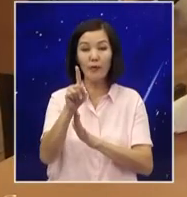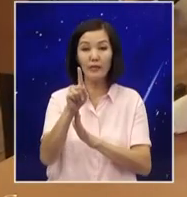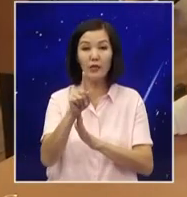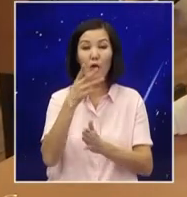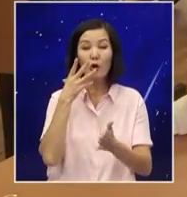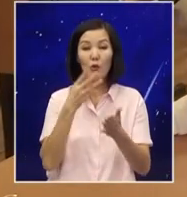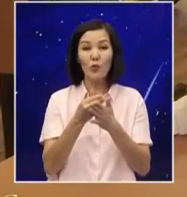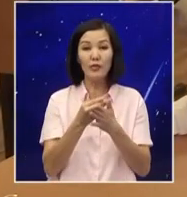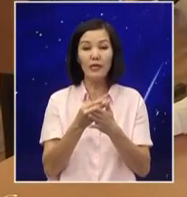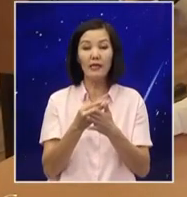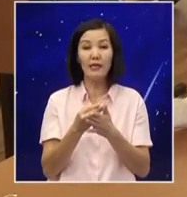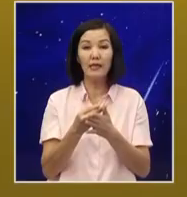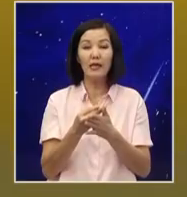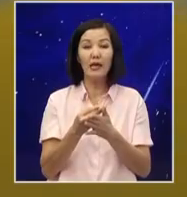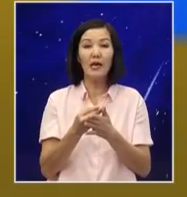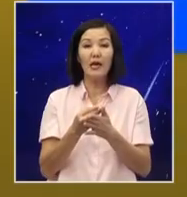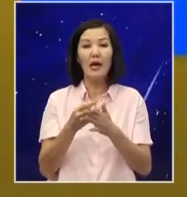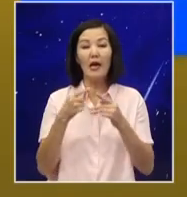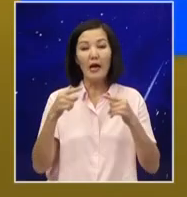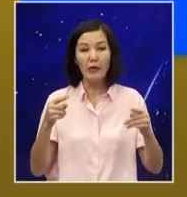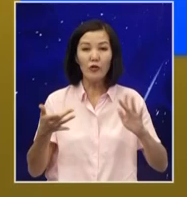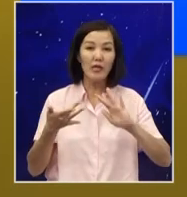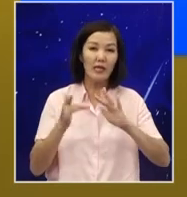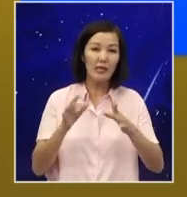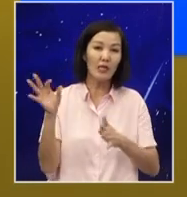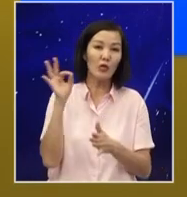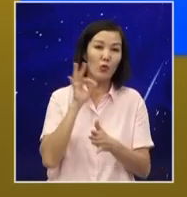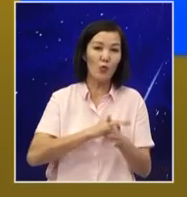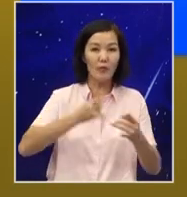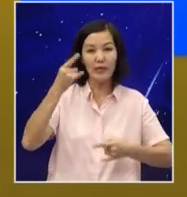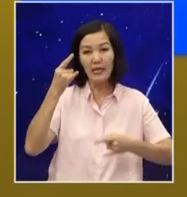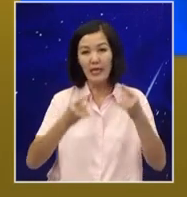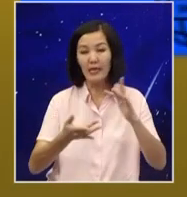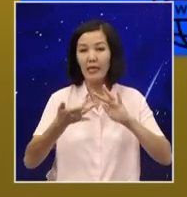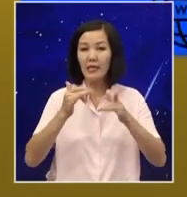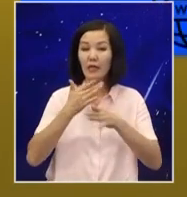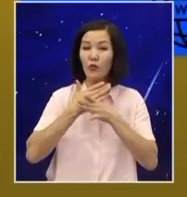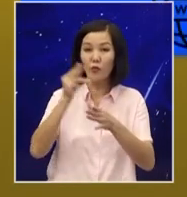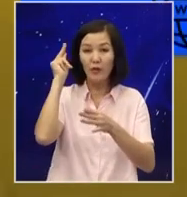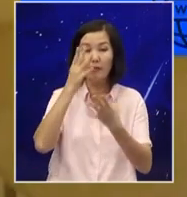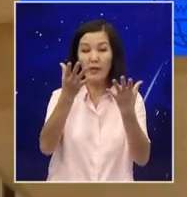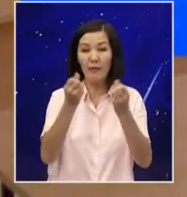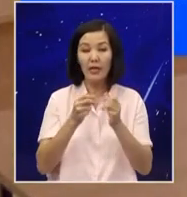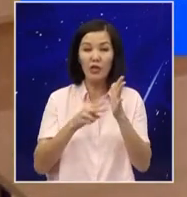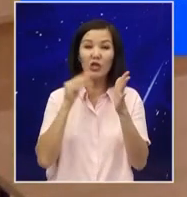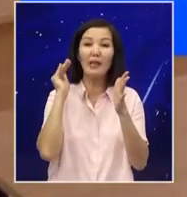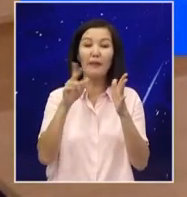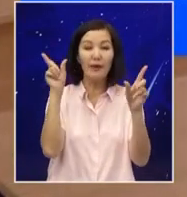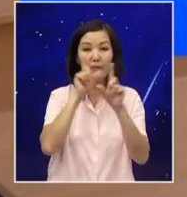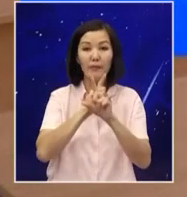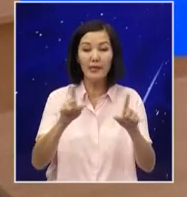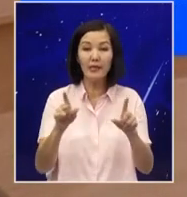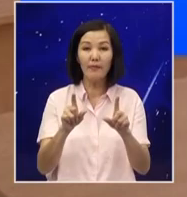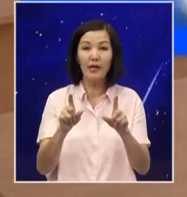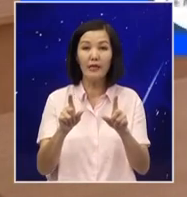отандық білім беру платформаларын пайдалана отырып, телеарна интернет арқылы білім алады. Ел бойынша 7 мыңнан аса мектеп штаттық